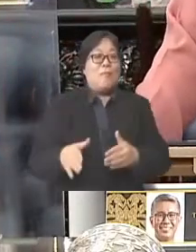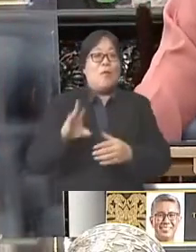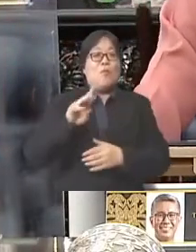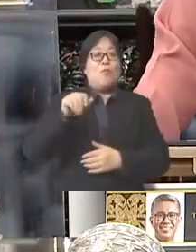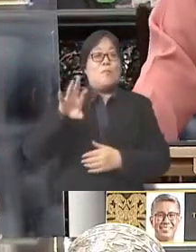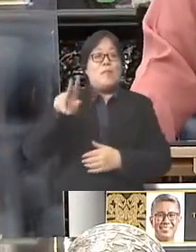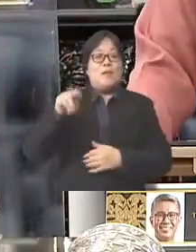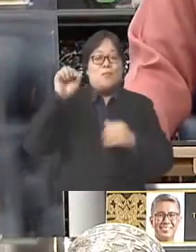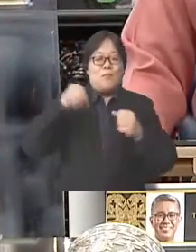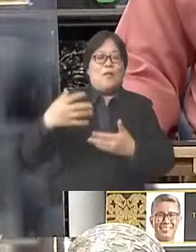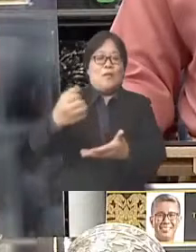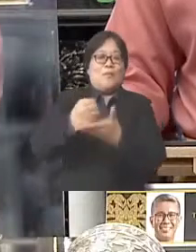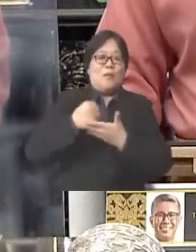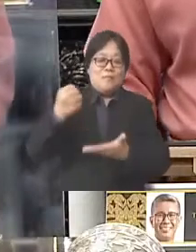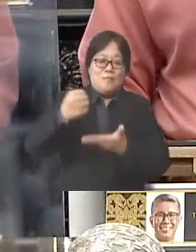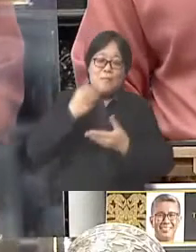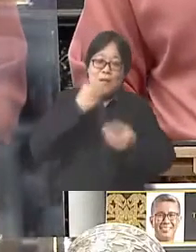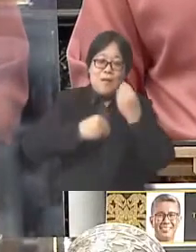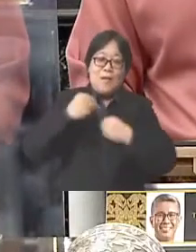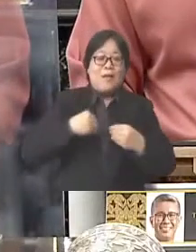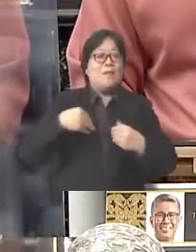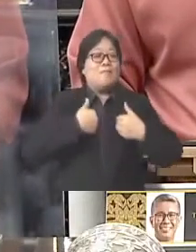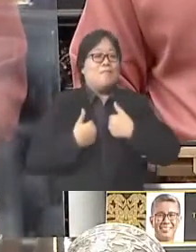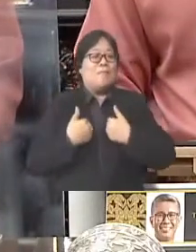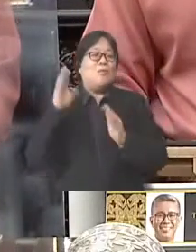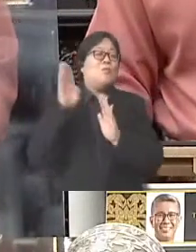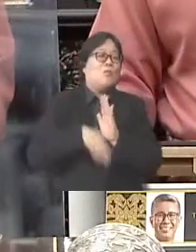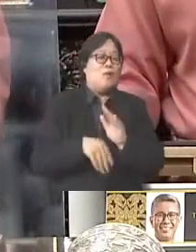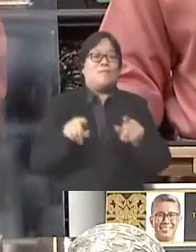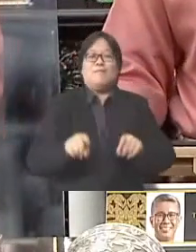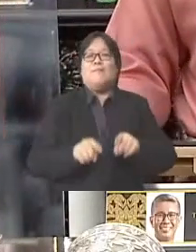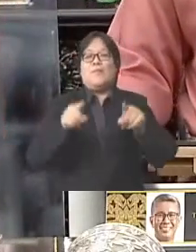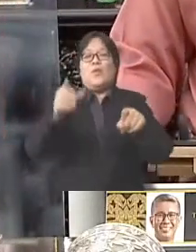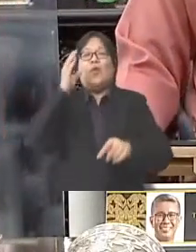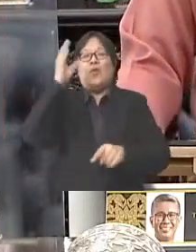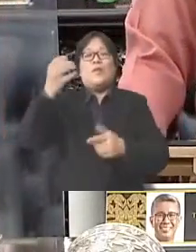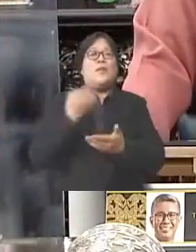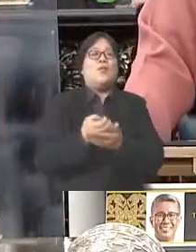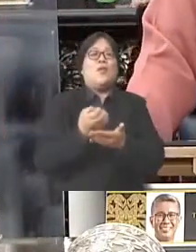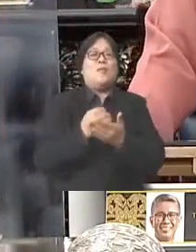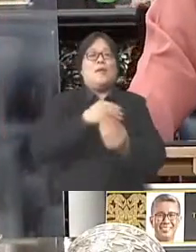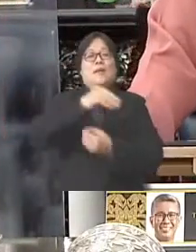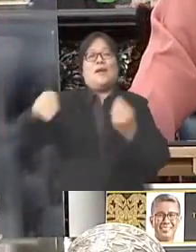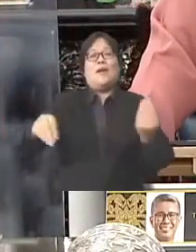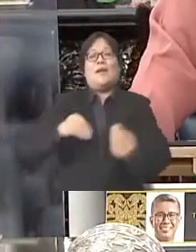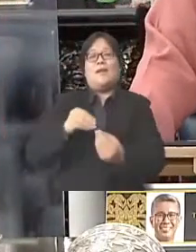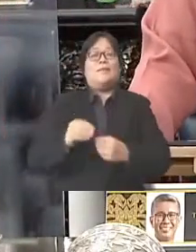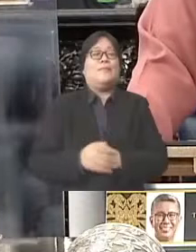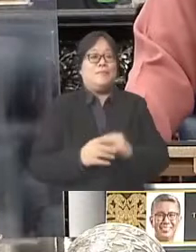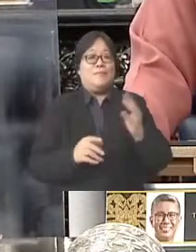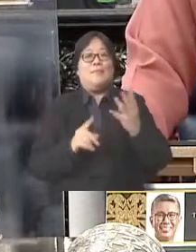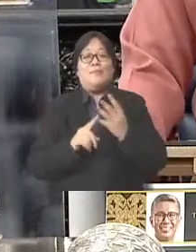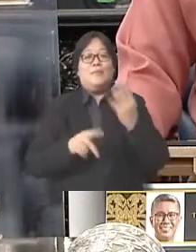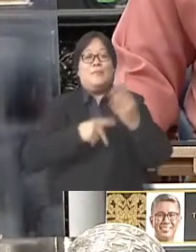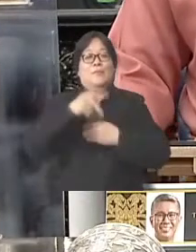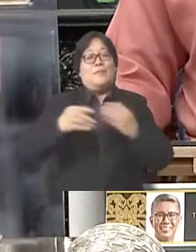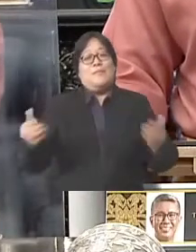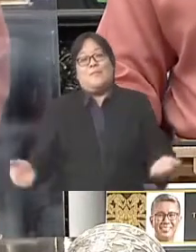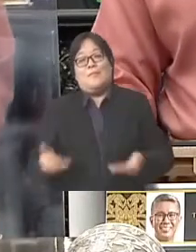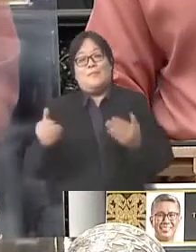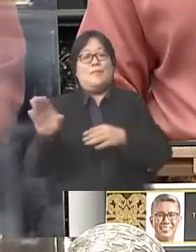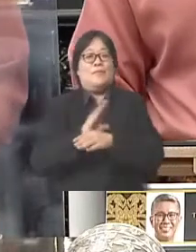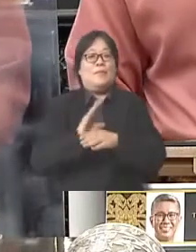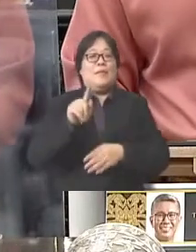ruminant mendapatkan bekalan makanan tenaga dengan harga lebih murah selaras dengan konsep Eco gitaran dan keempat program